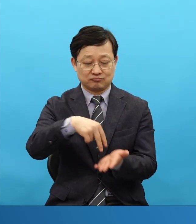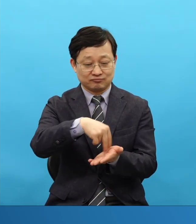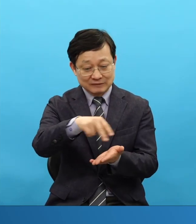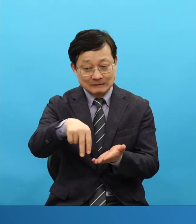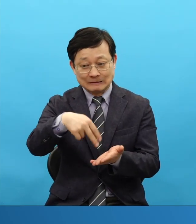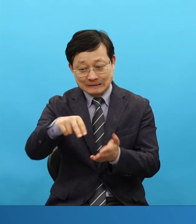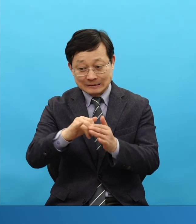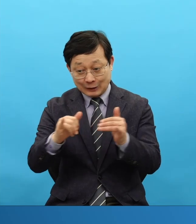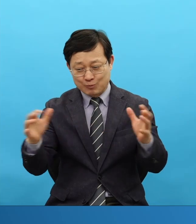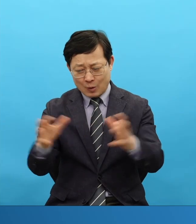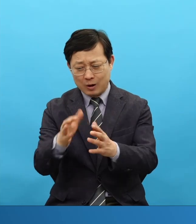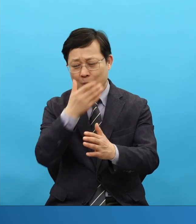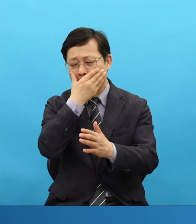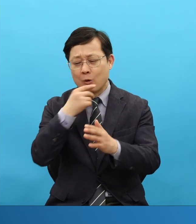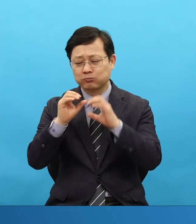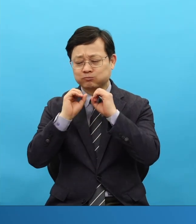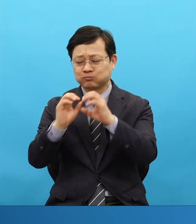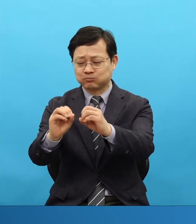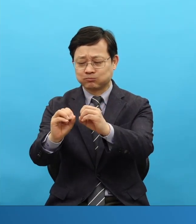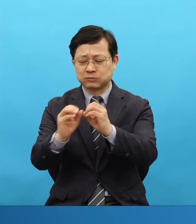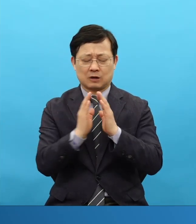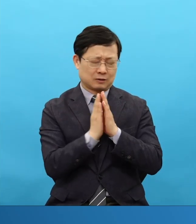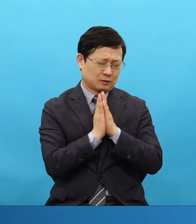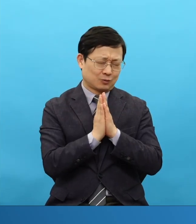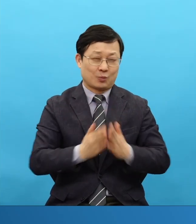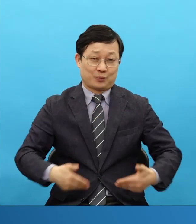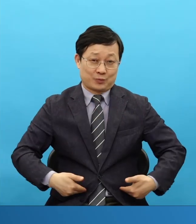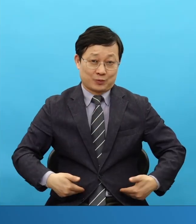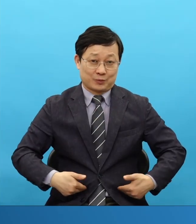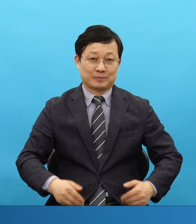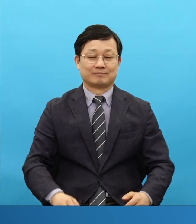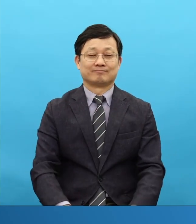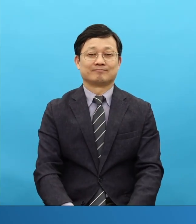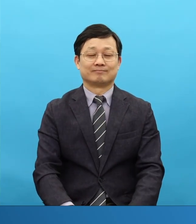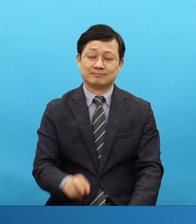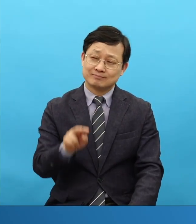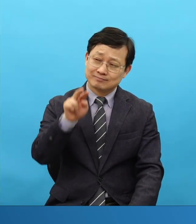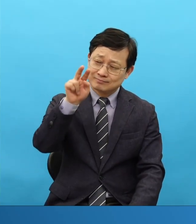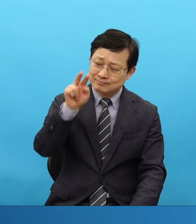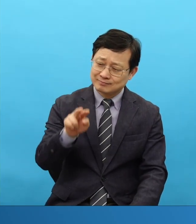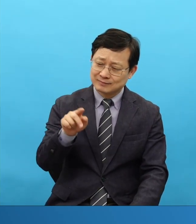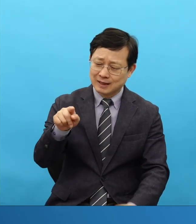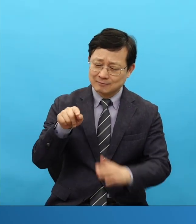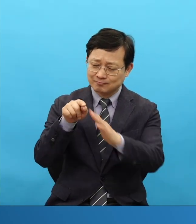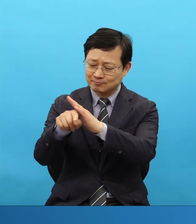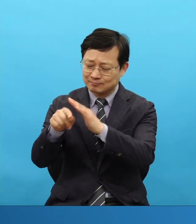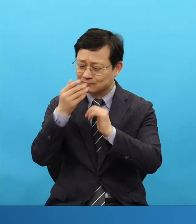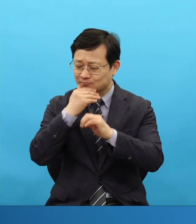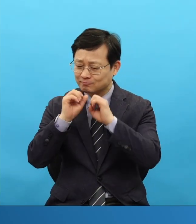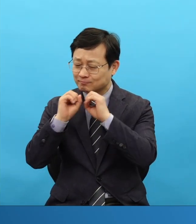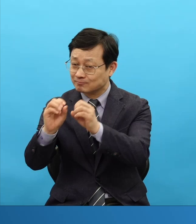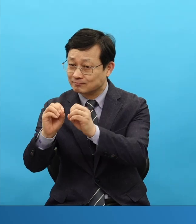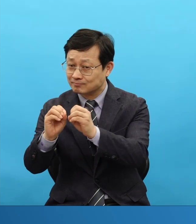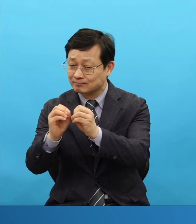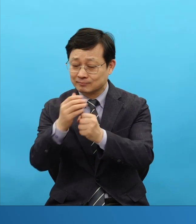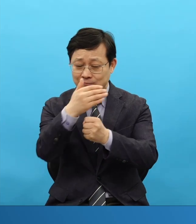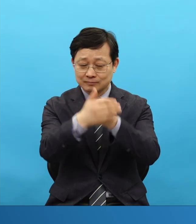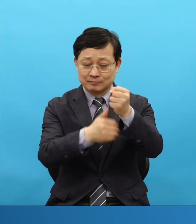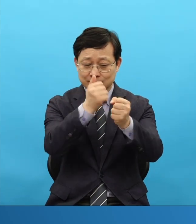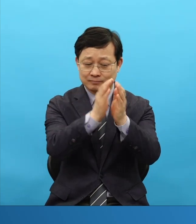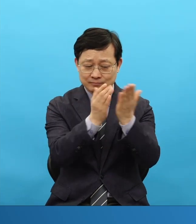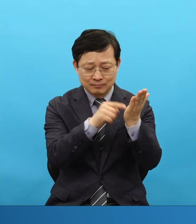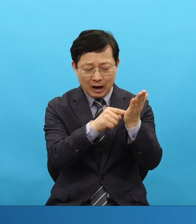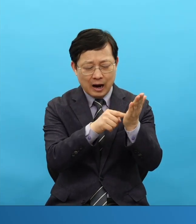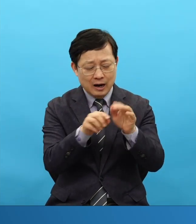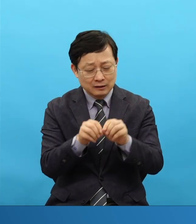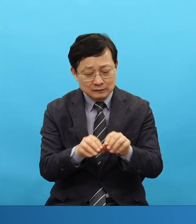民， 이런 사람 놓고 기도해야 되는 거죠. 要为了他们而祷告。 이런 사람들이 파고드는 게 제일 성경에는 흩어진 자